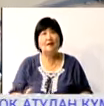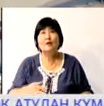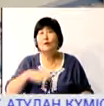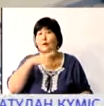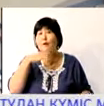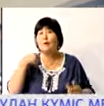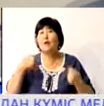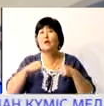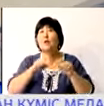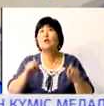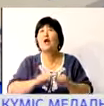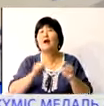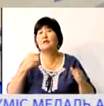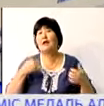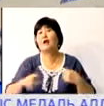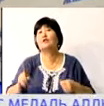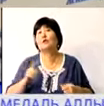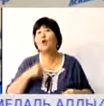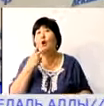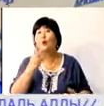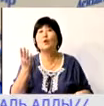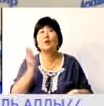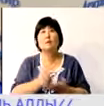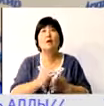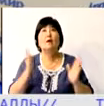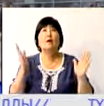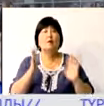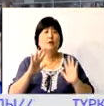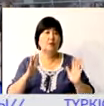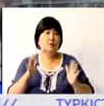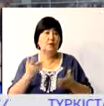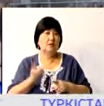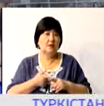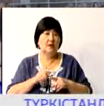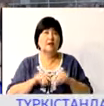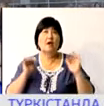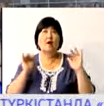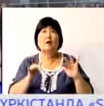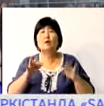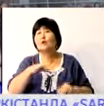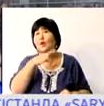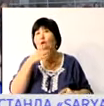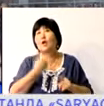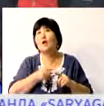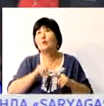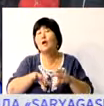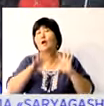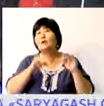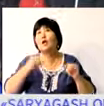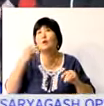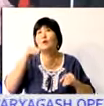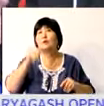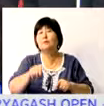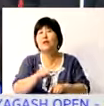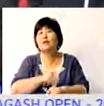Көпшілік сауда кешенінің ашылуын асыға күткені көрініп ақтыр. Ауа райының қолайсыздығына қарамастан келушілер көп. Бұл жалпы аумағы 30 мың